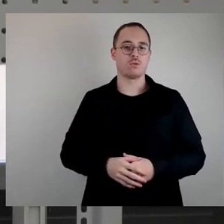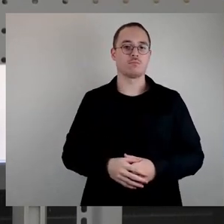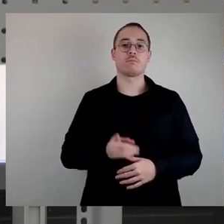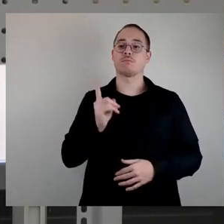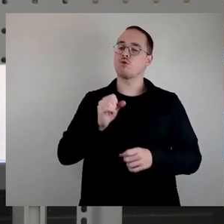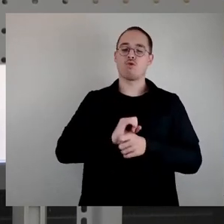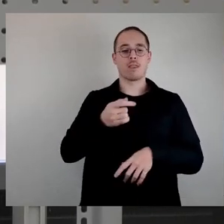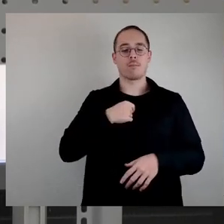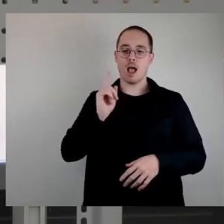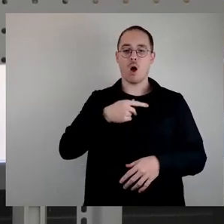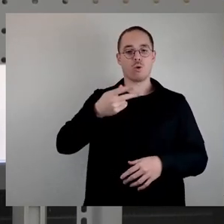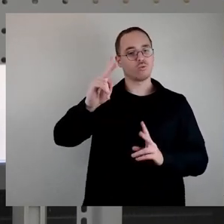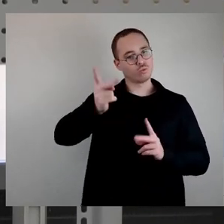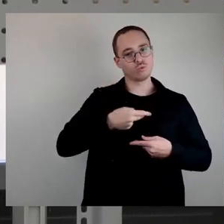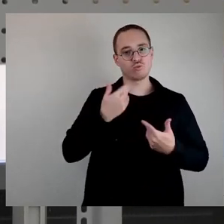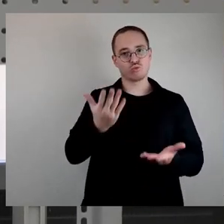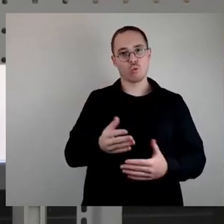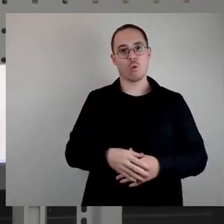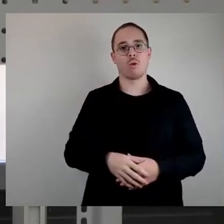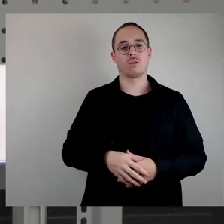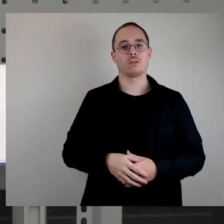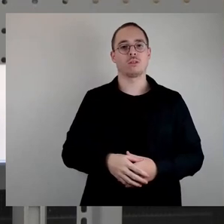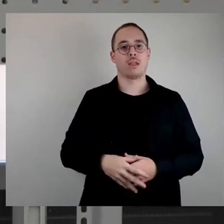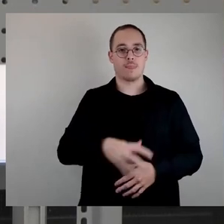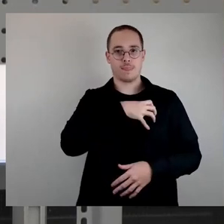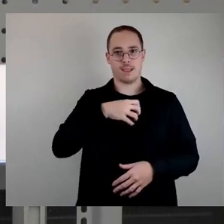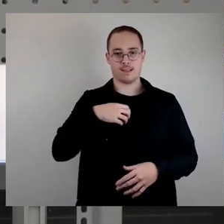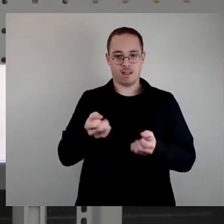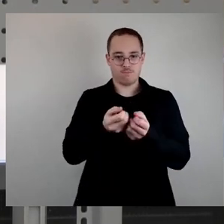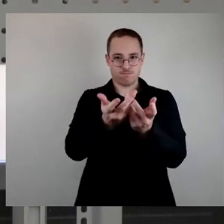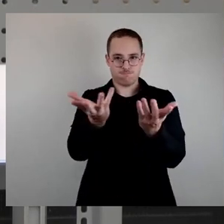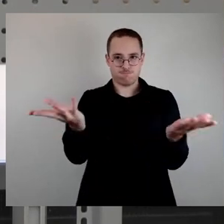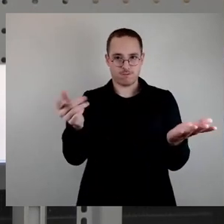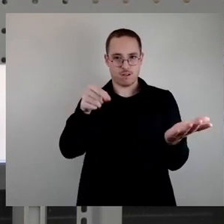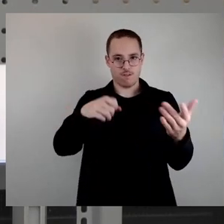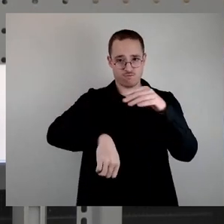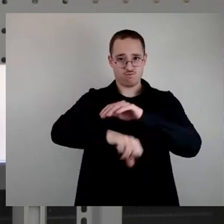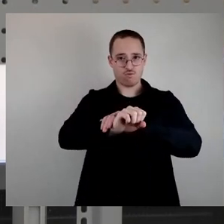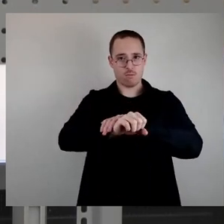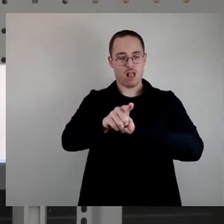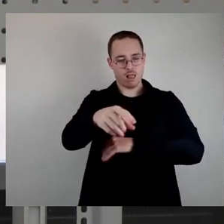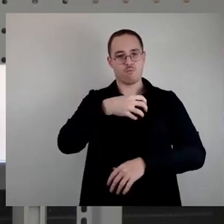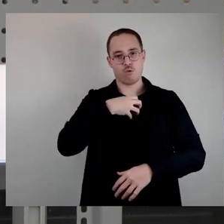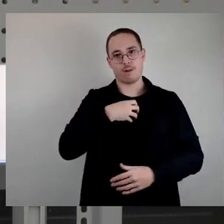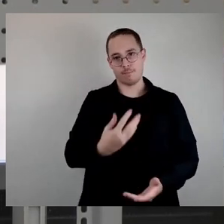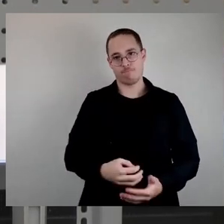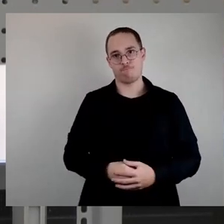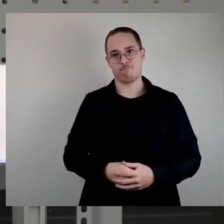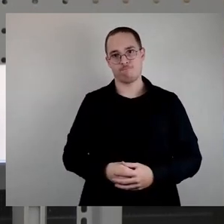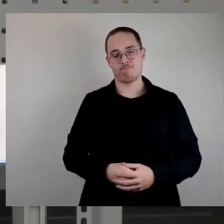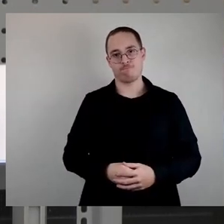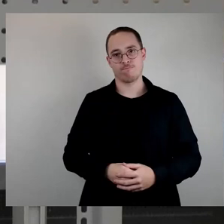dass der Fußball in der Breite in Dresden als Problemfall dargestellt wird. Der Antrag enthält in